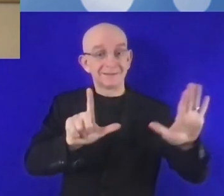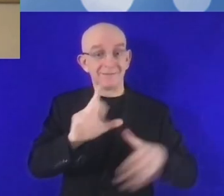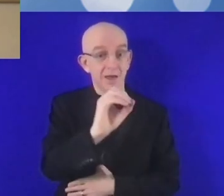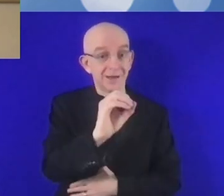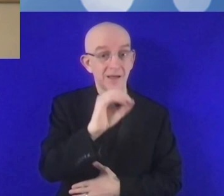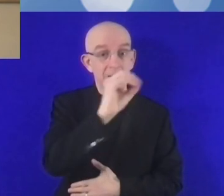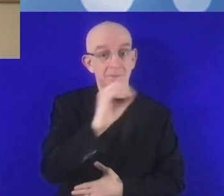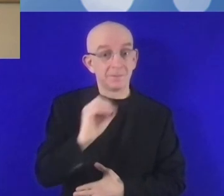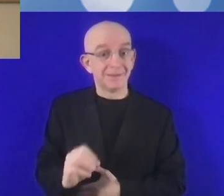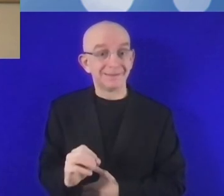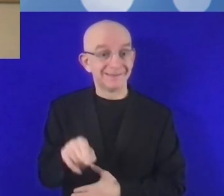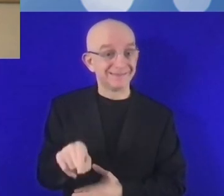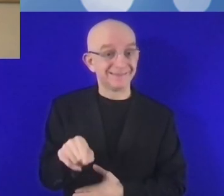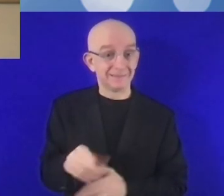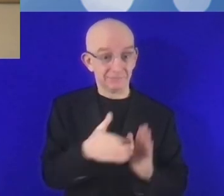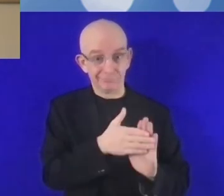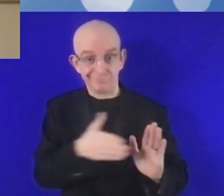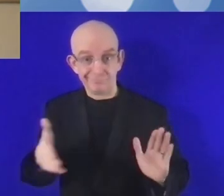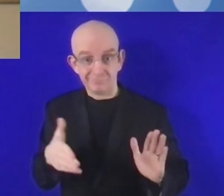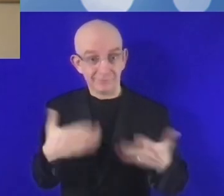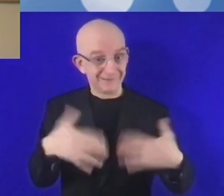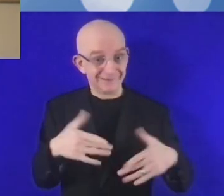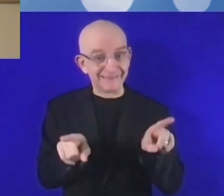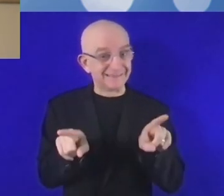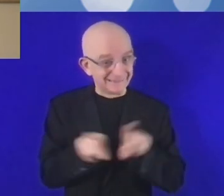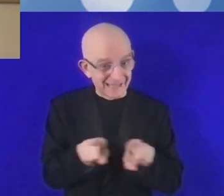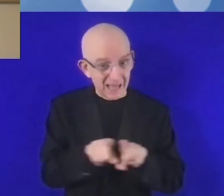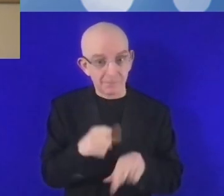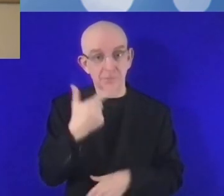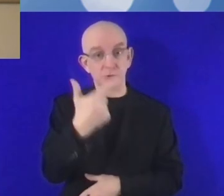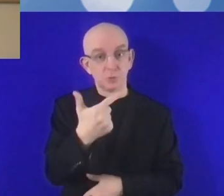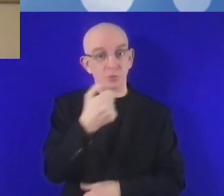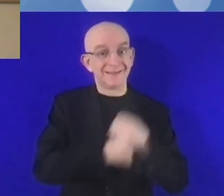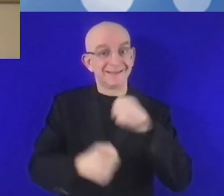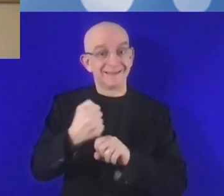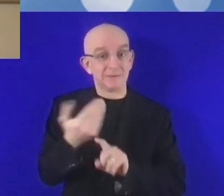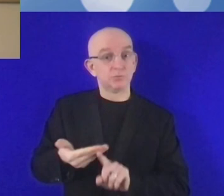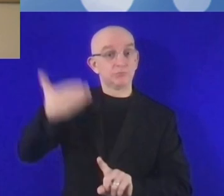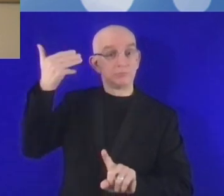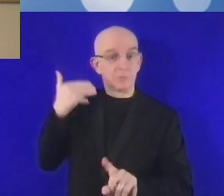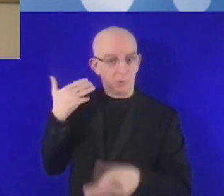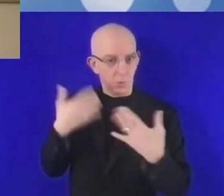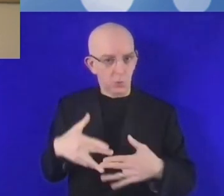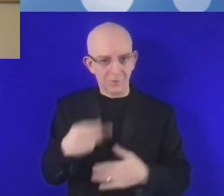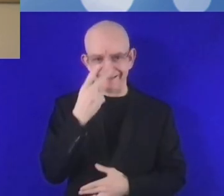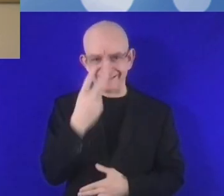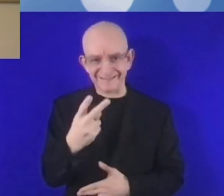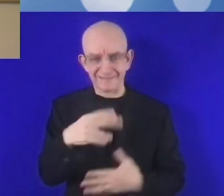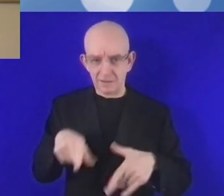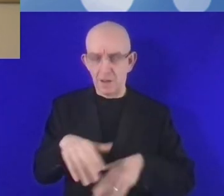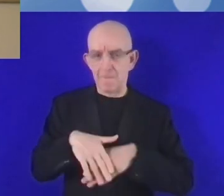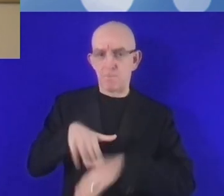в интернете. В некоторых странах это был рост на 170% в сравнении с аналогичным